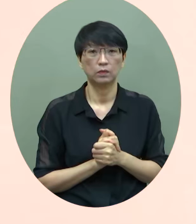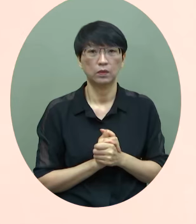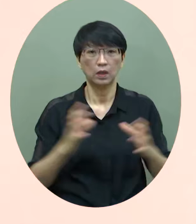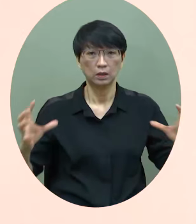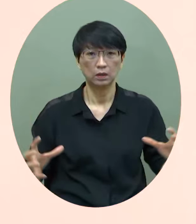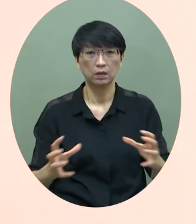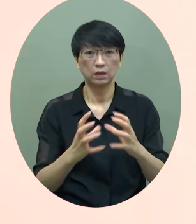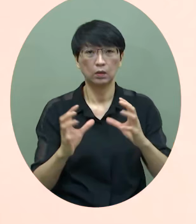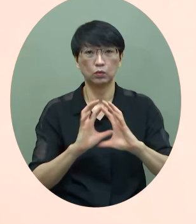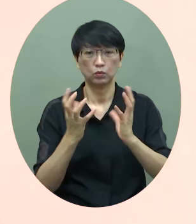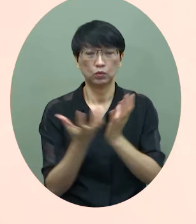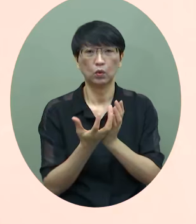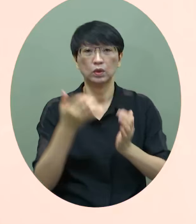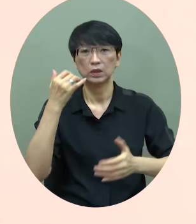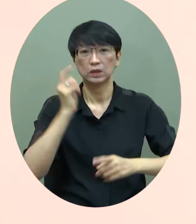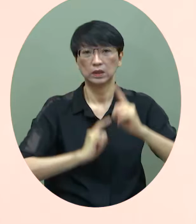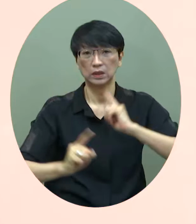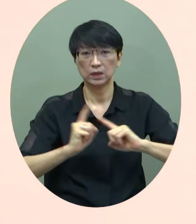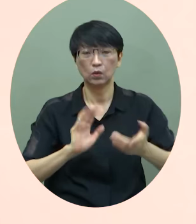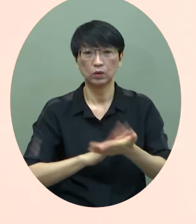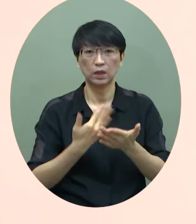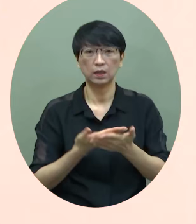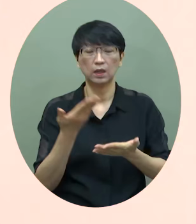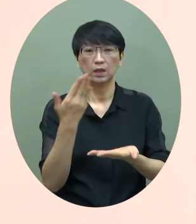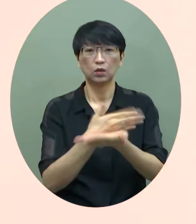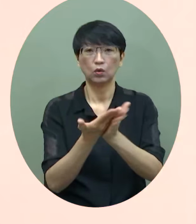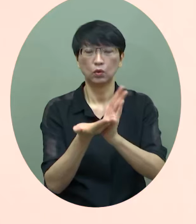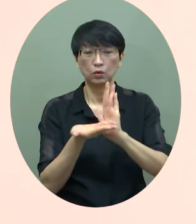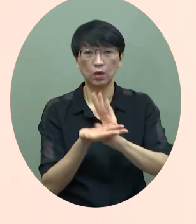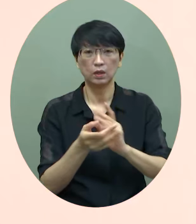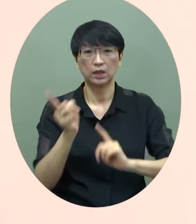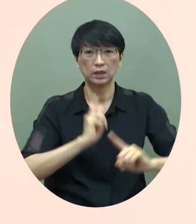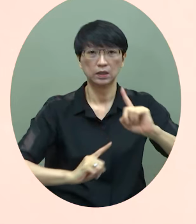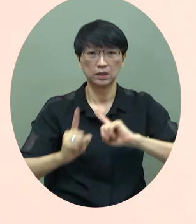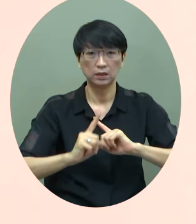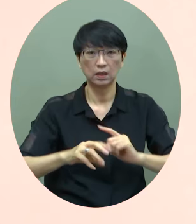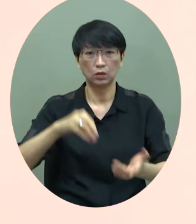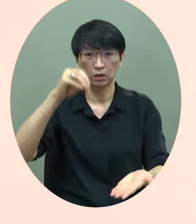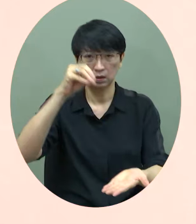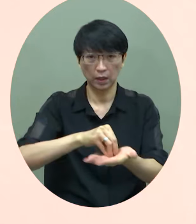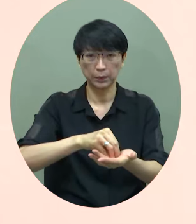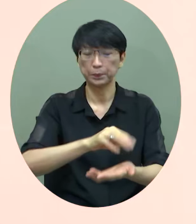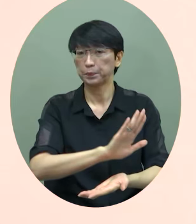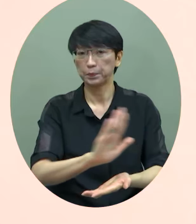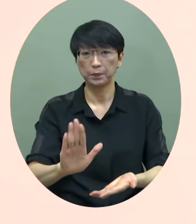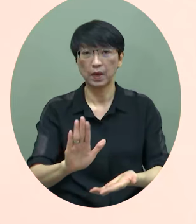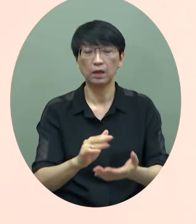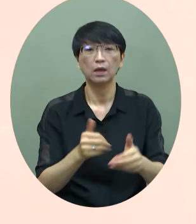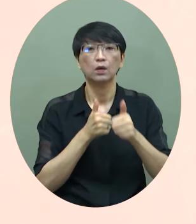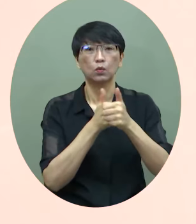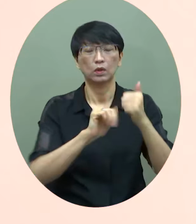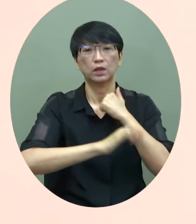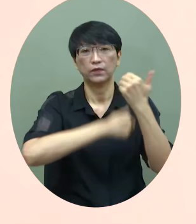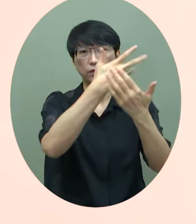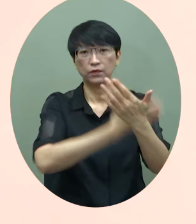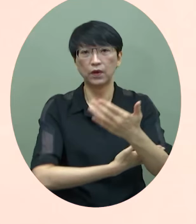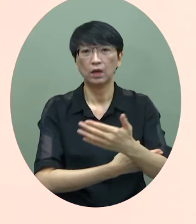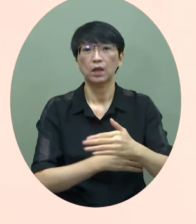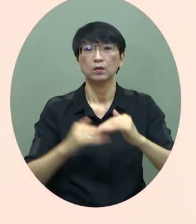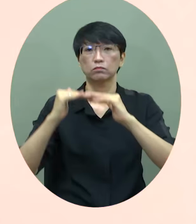社的自由但這些各式各類的自由不是絕對的它都會依法受到一些限